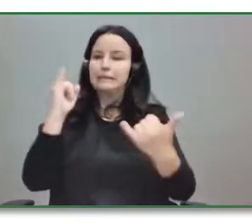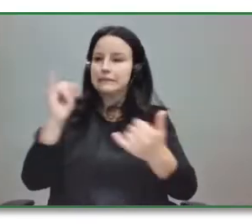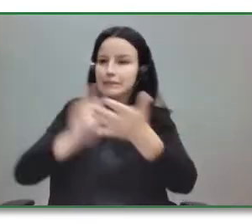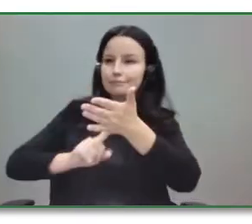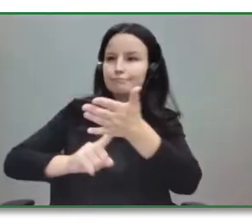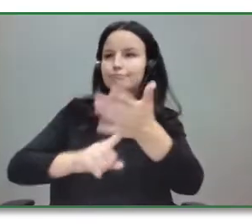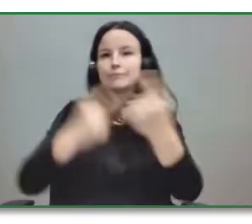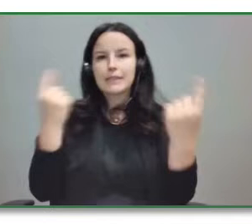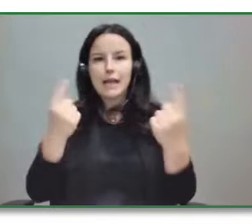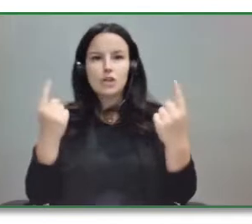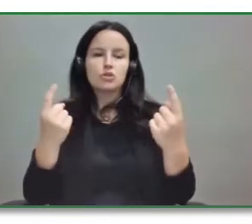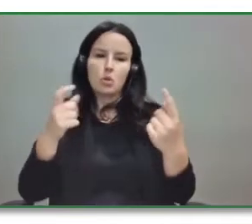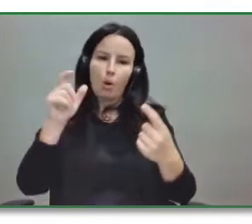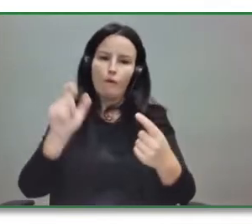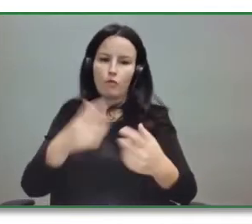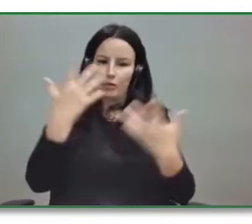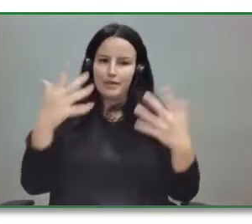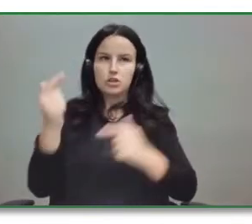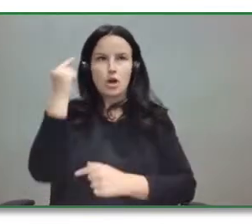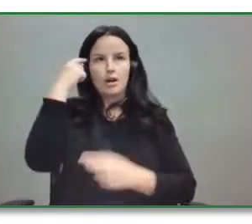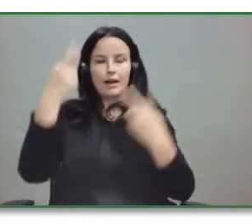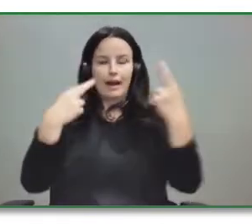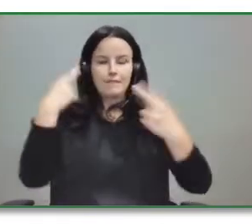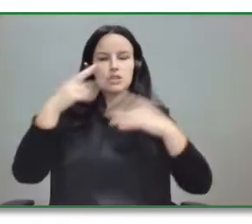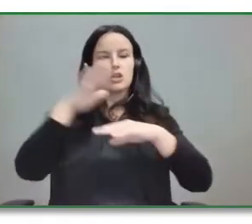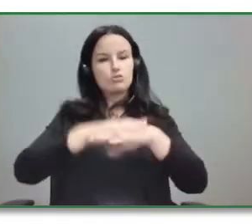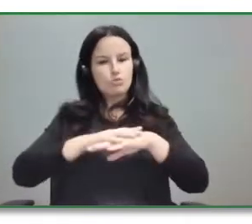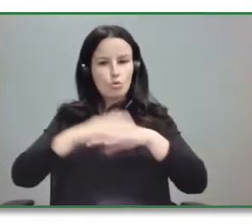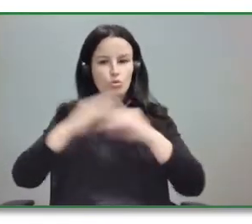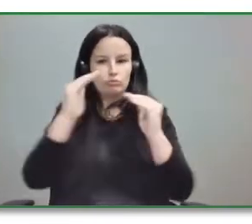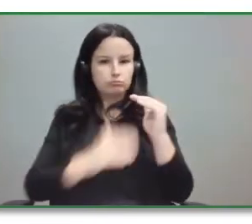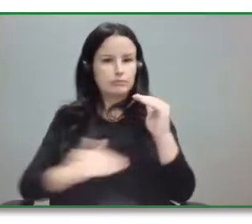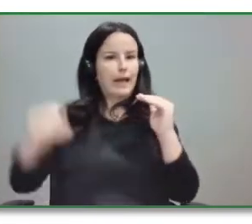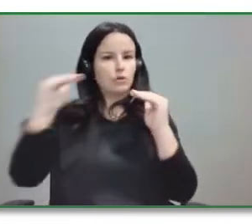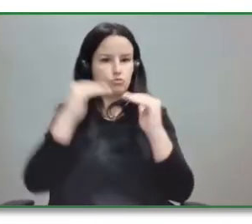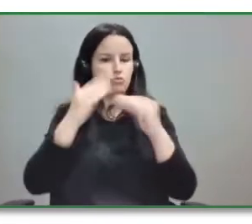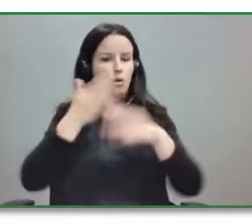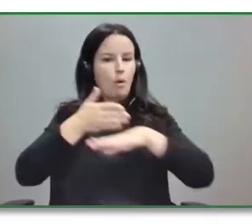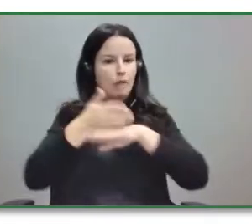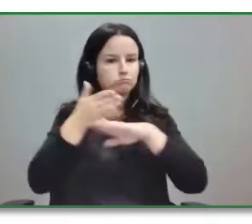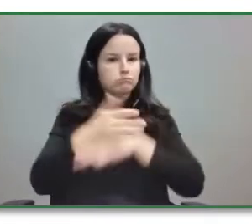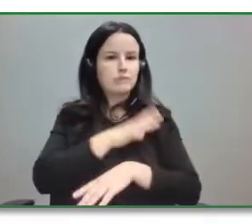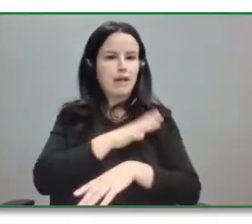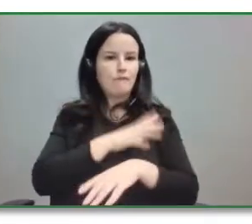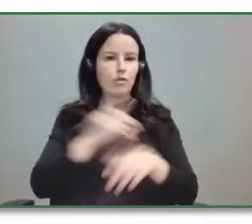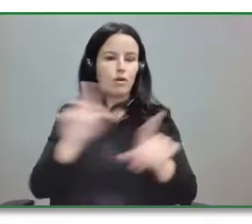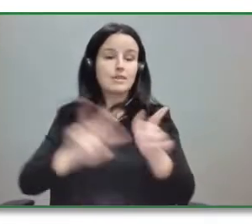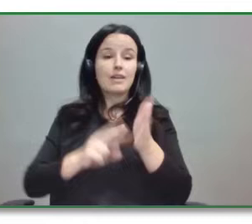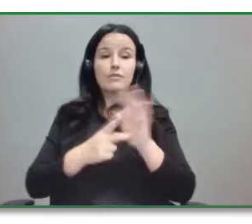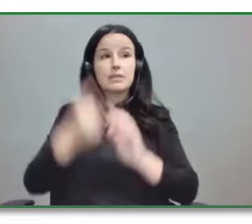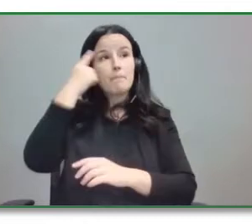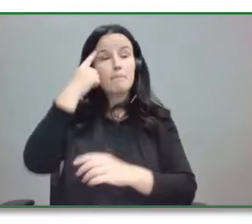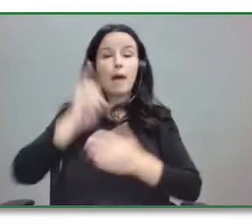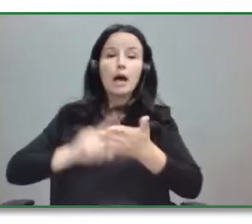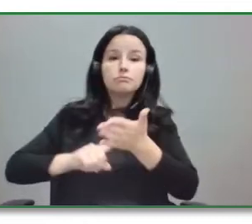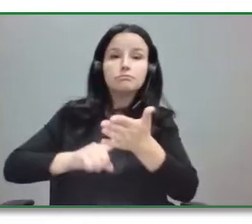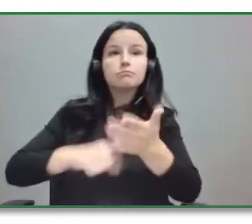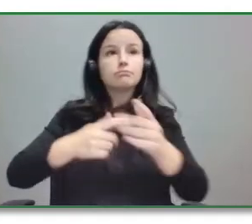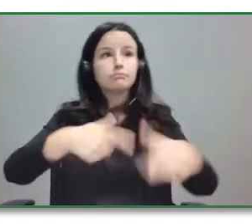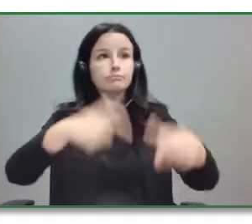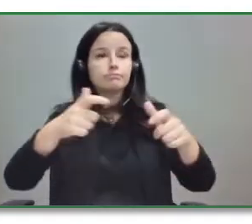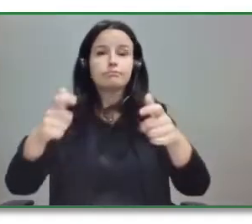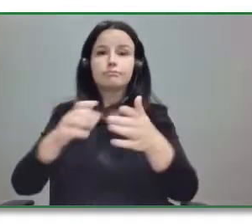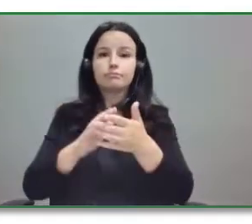parcs et il est essentiel d'inclure ça dans la maintenance continue des éléments accessibles. Il n'y a rien de